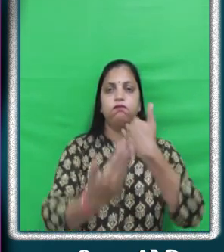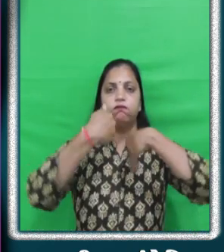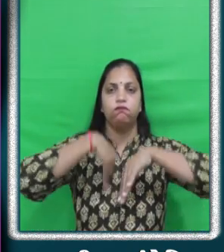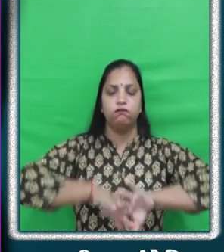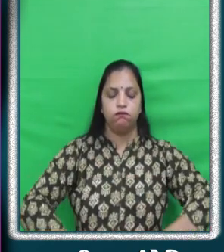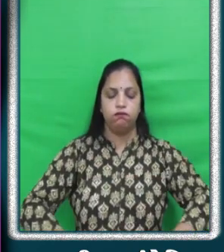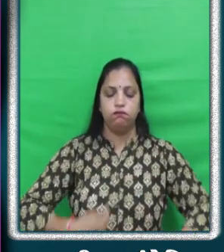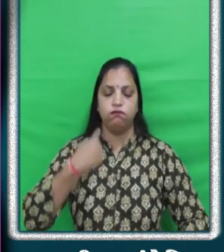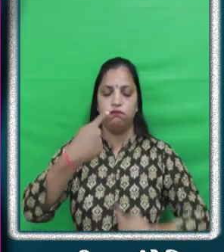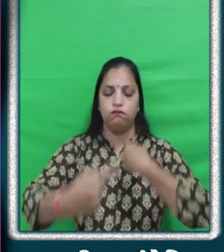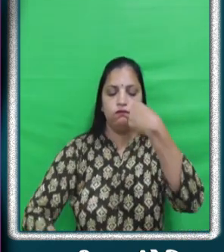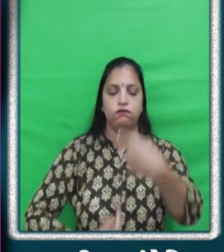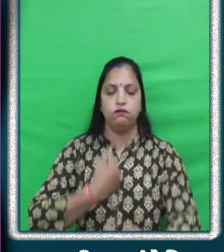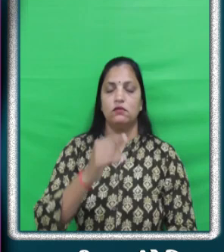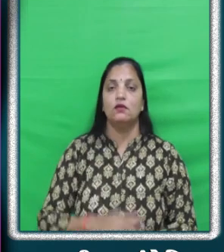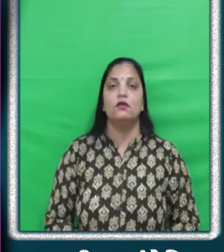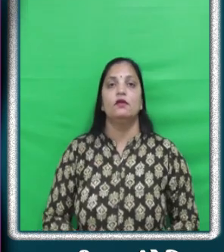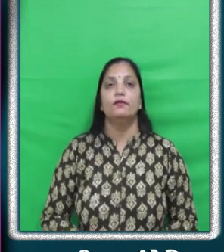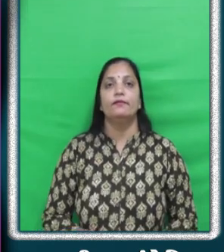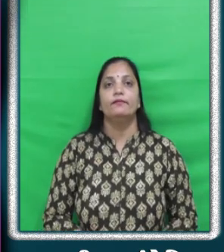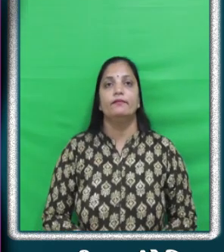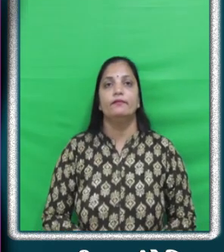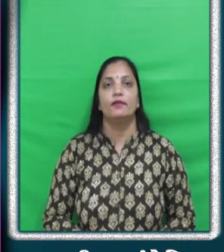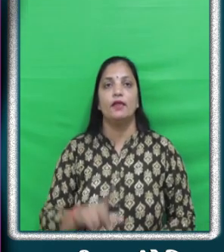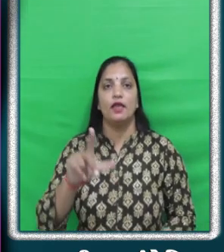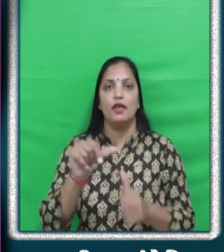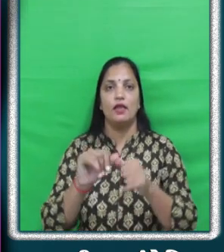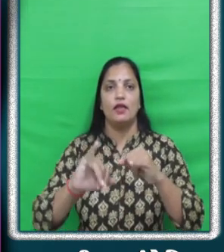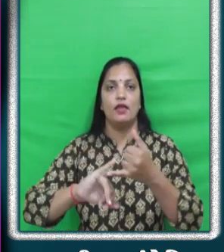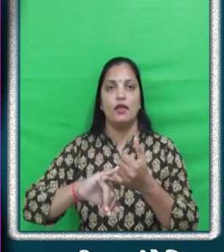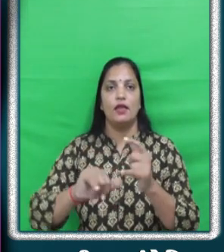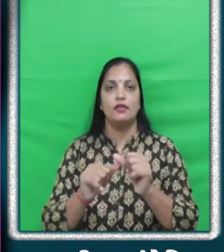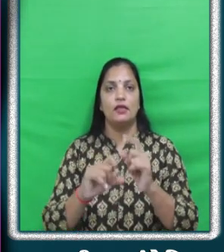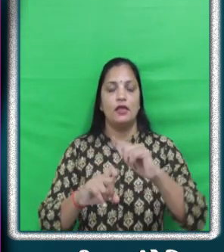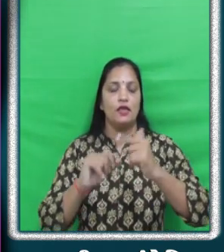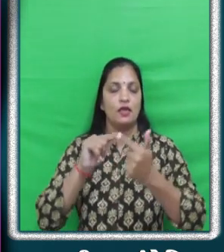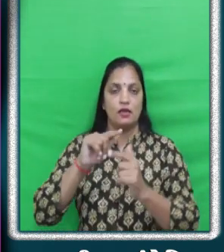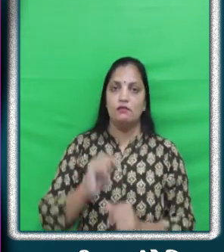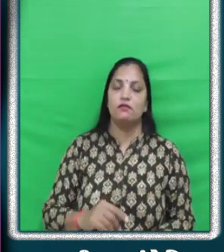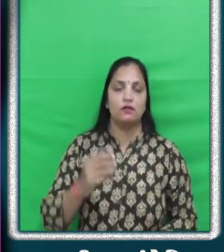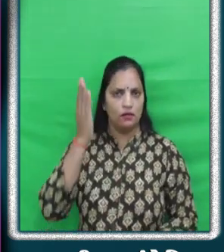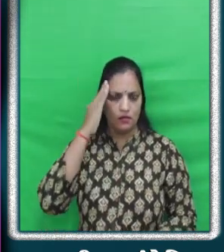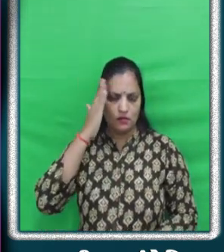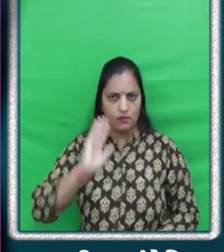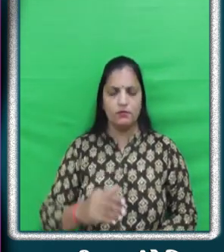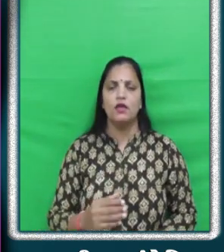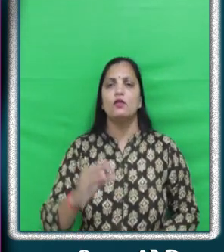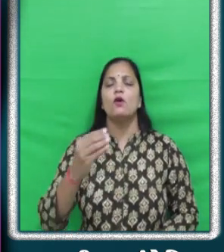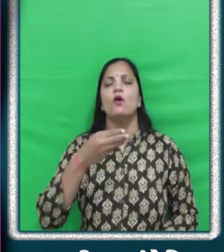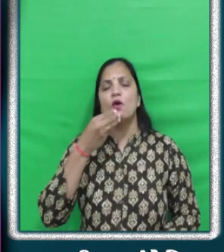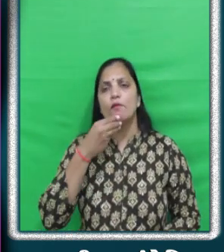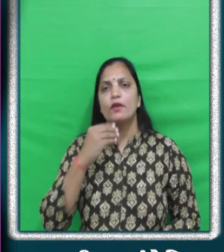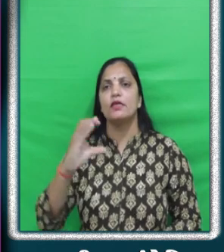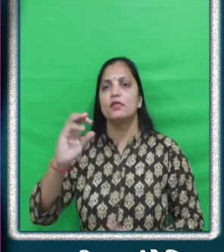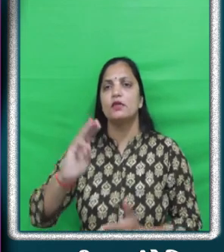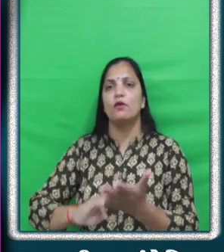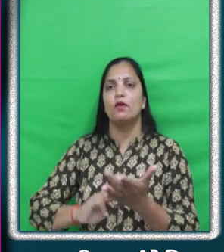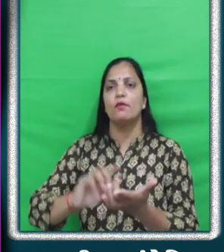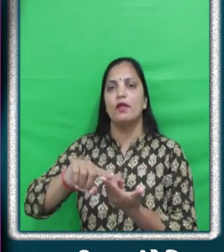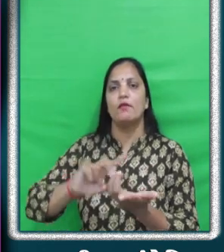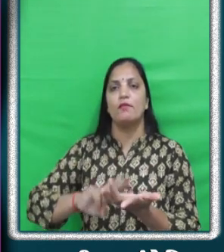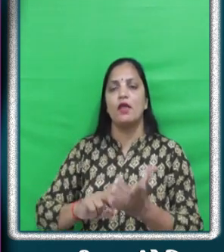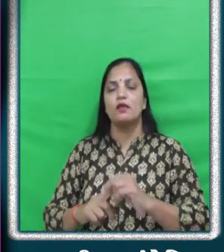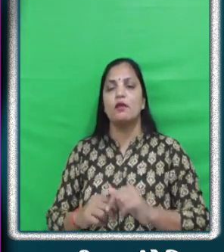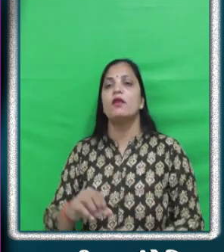છે. તો આ વાત હતી લસિકાની. તમને સમજાય છે, સમજાતું હોય તો મને કમેન્ટમાં ફટાફટ